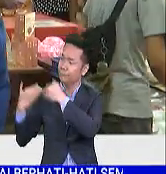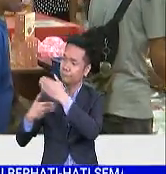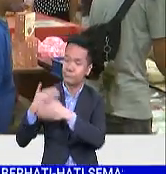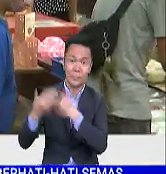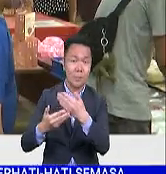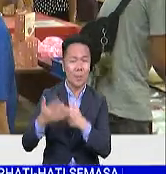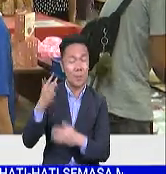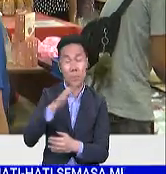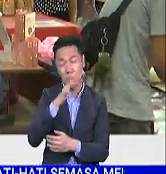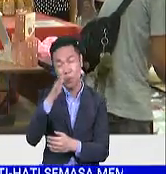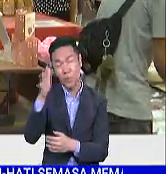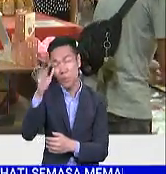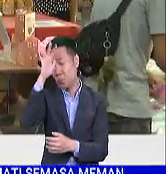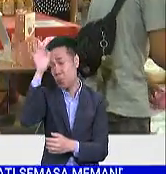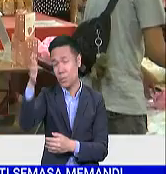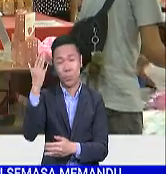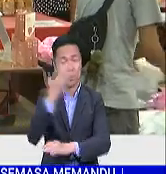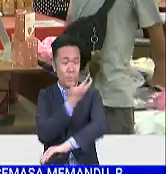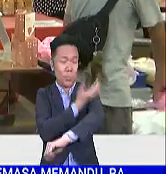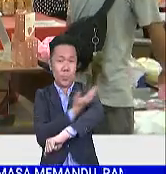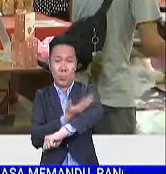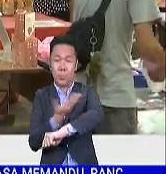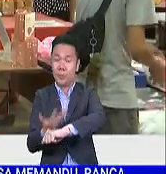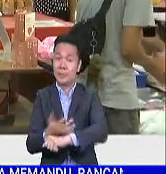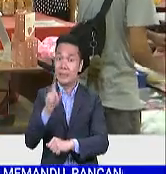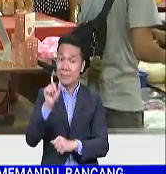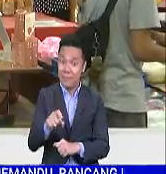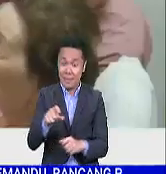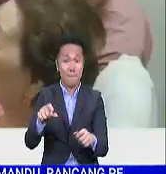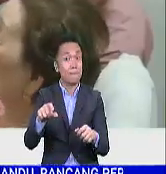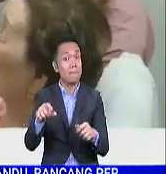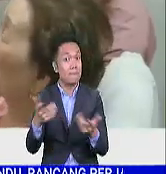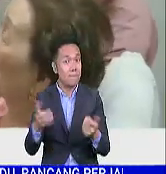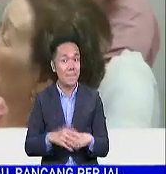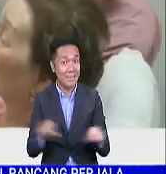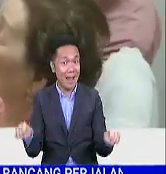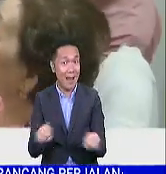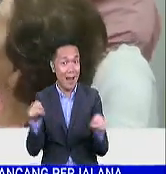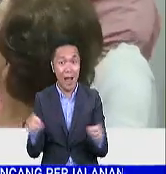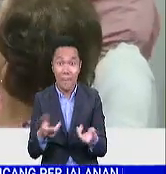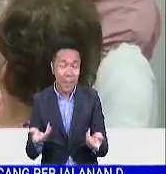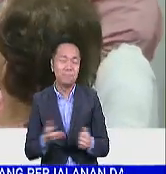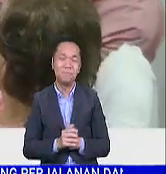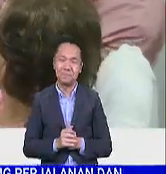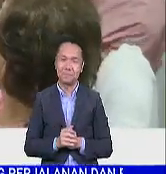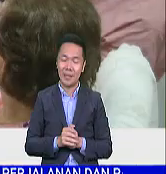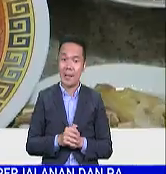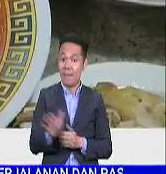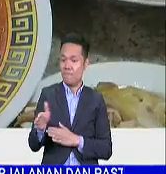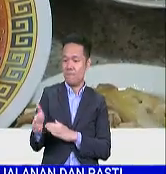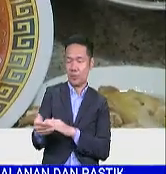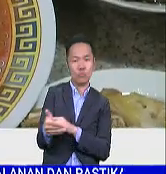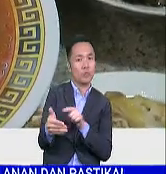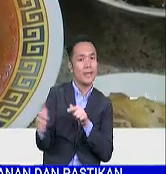nenek moyang kami selalunya salah satu masakan Cina yang kami buat ialah masakan ikan.